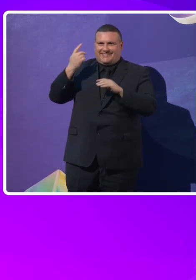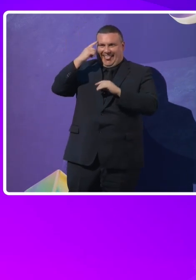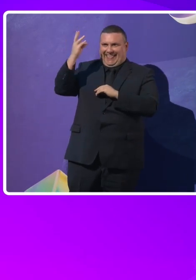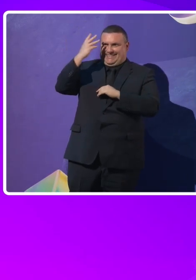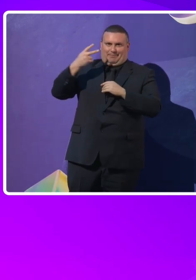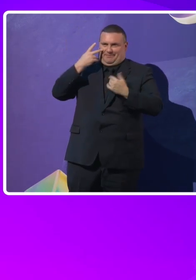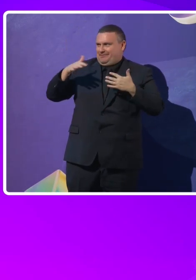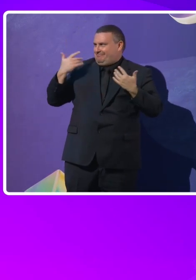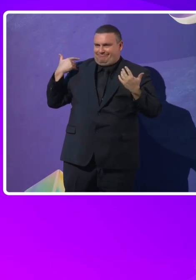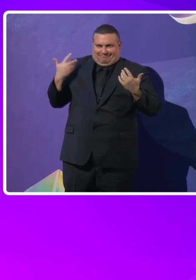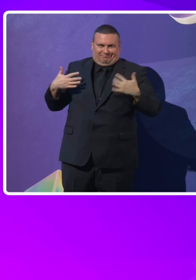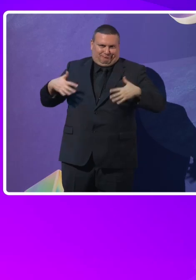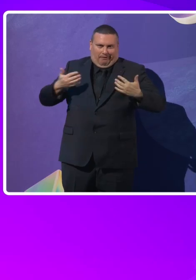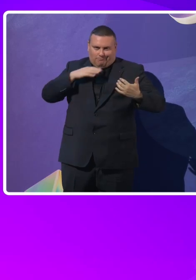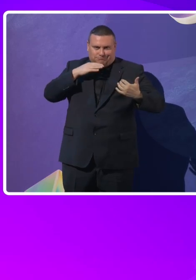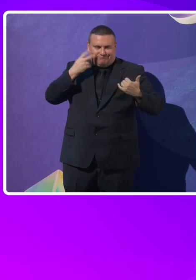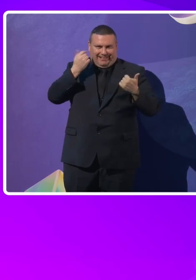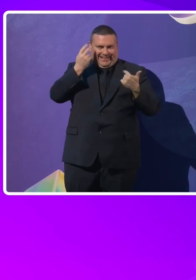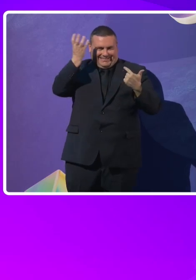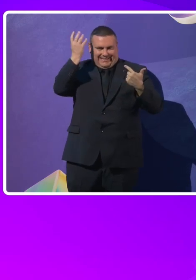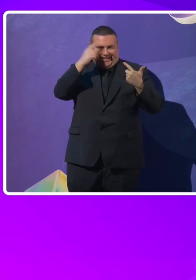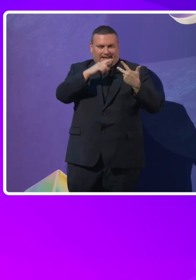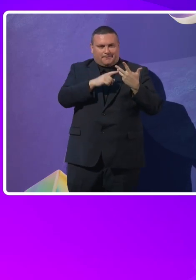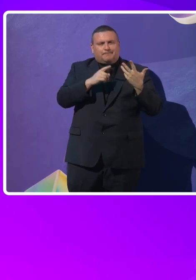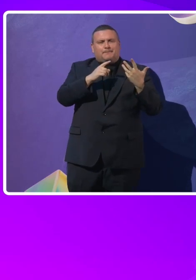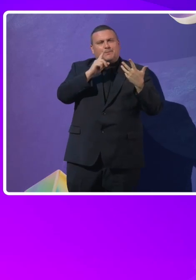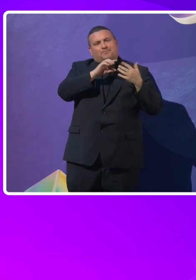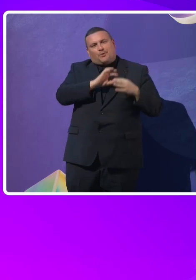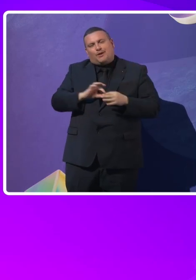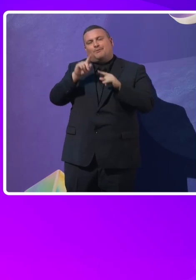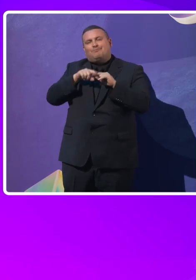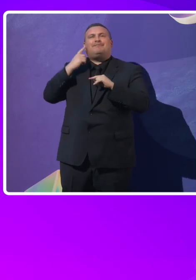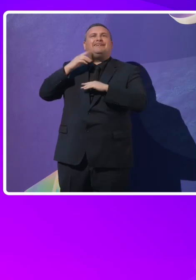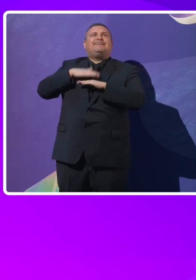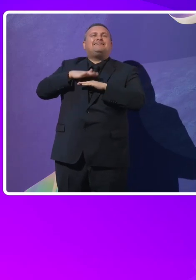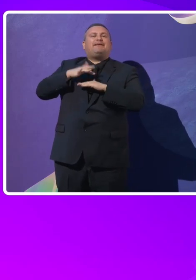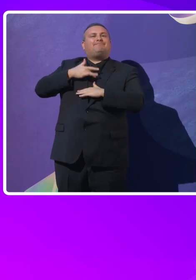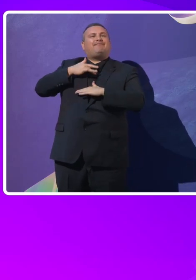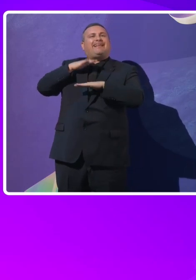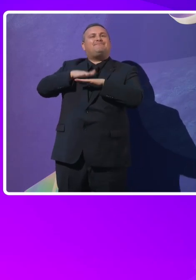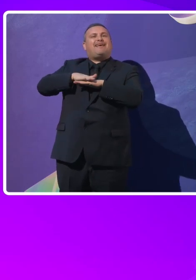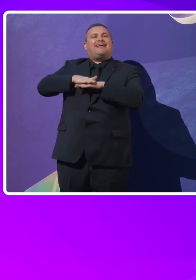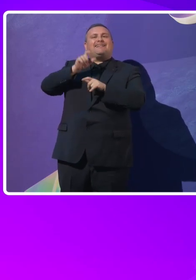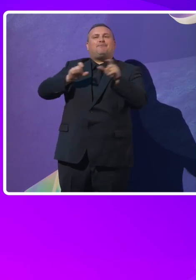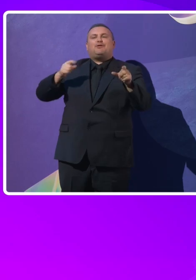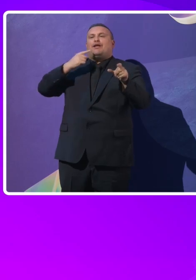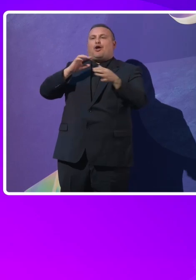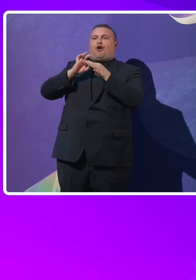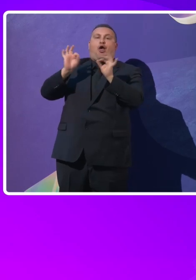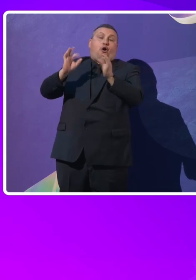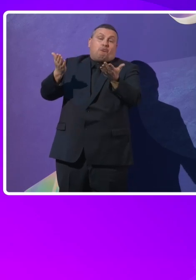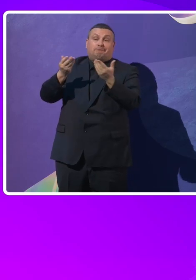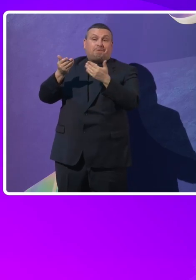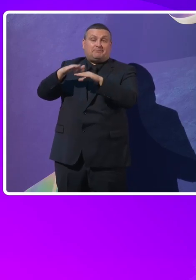tecnologia per migliorare l'esperienza dei propri dei propri dipendenti e dei dei colleghi e